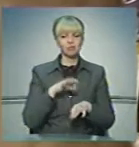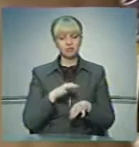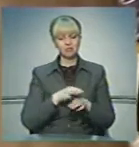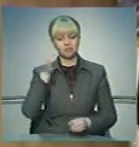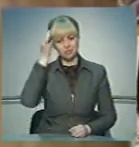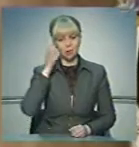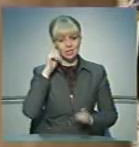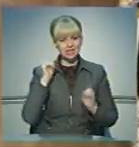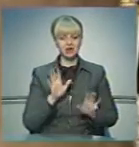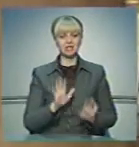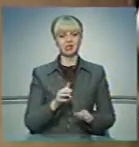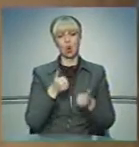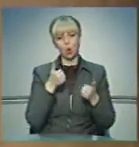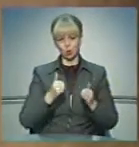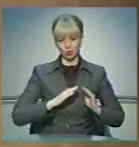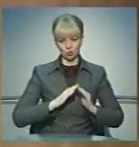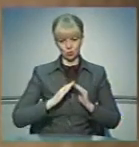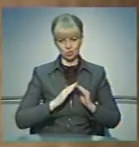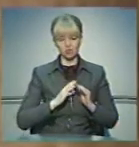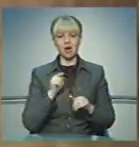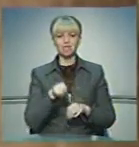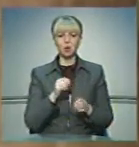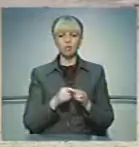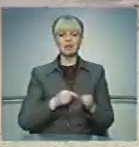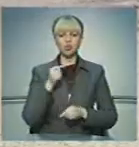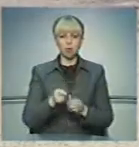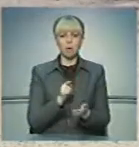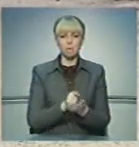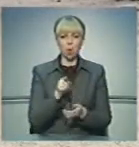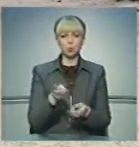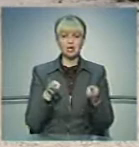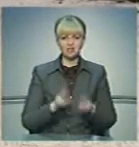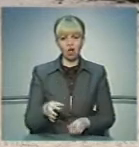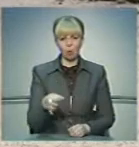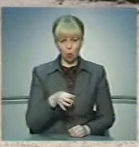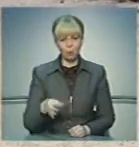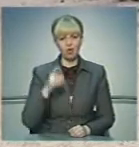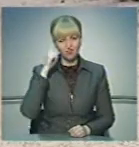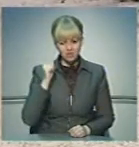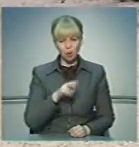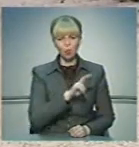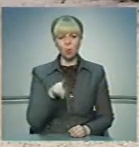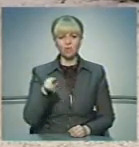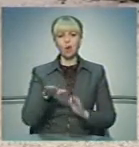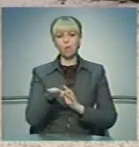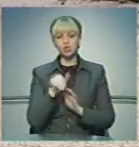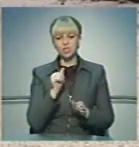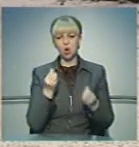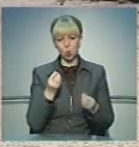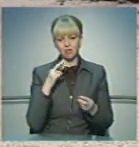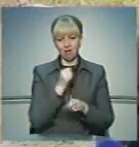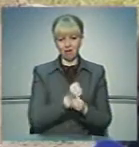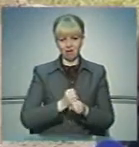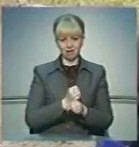спогади знають лише кілька хороших сусідів. А те, що до наступної пенсії у неї залишились копійки, відомо тим, у кого вона позичає гроші на